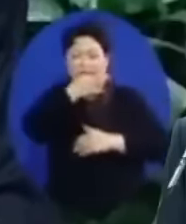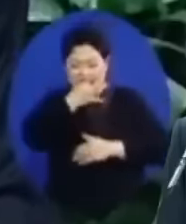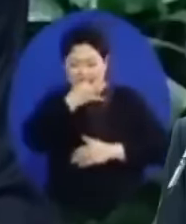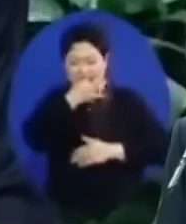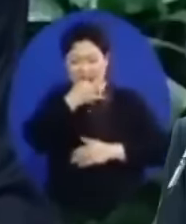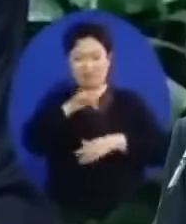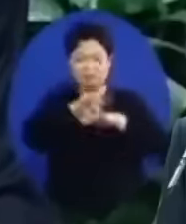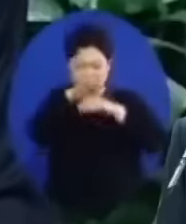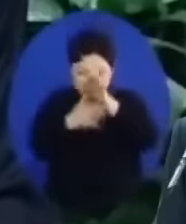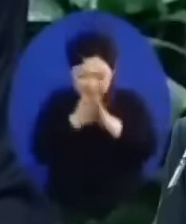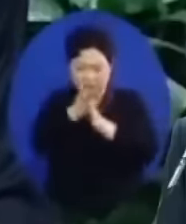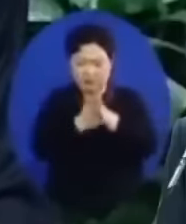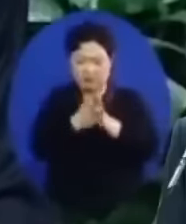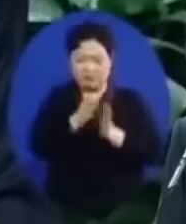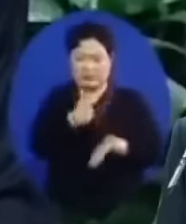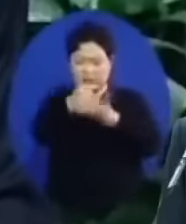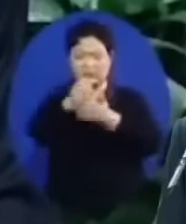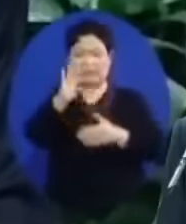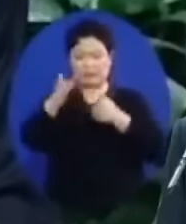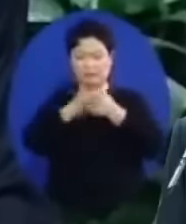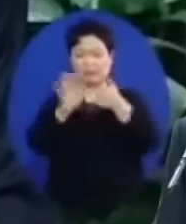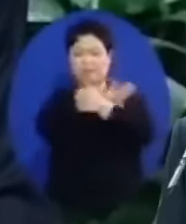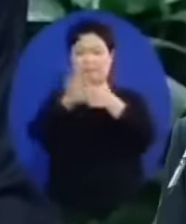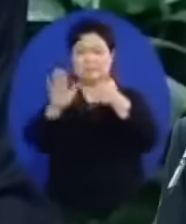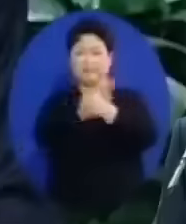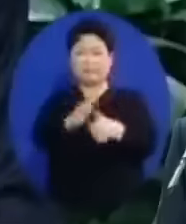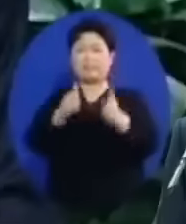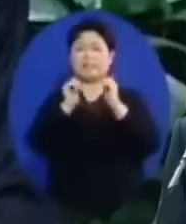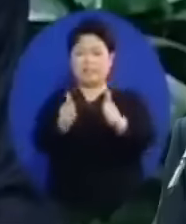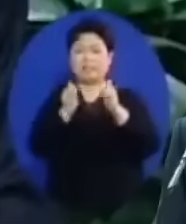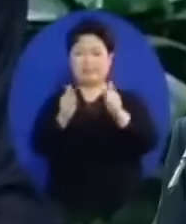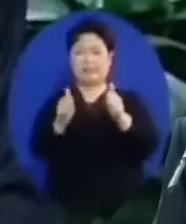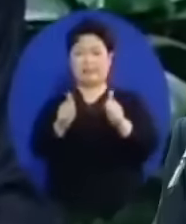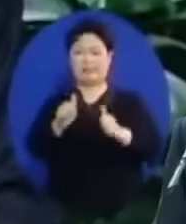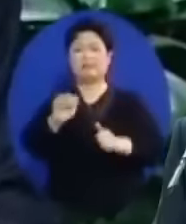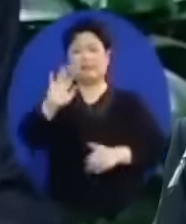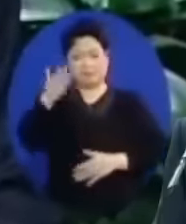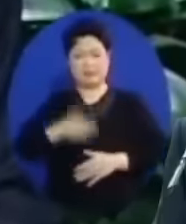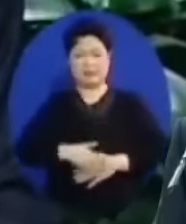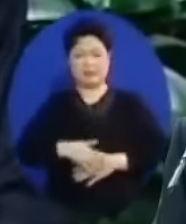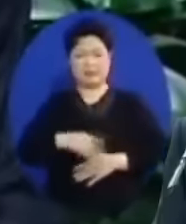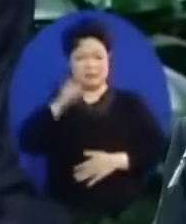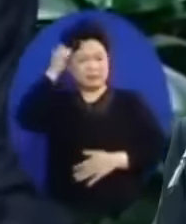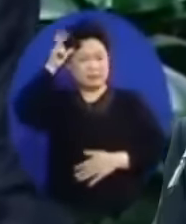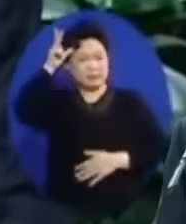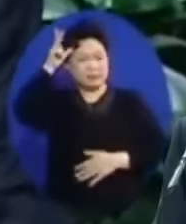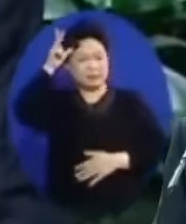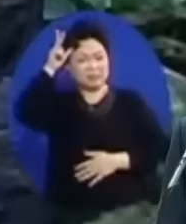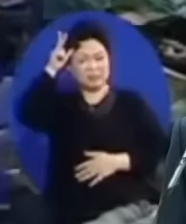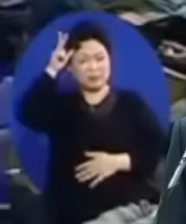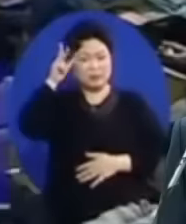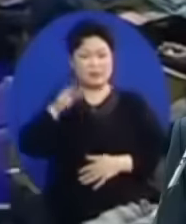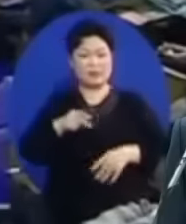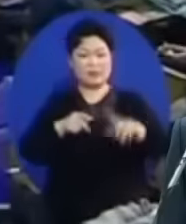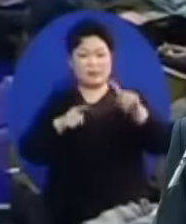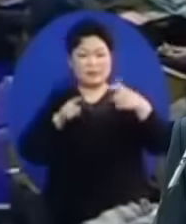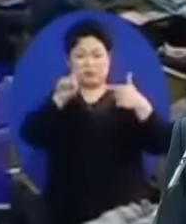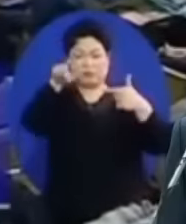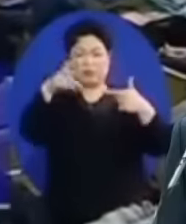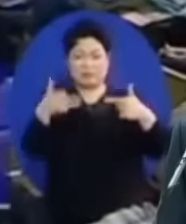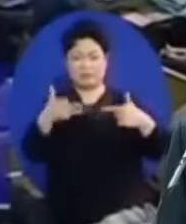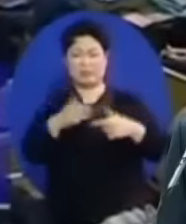우상이 되고 신이 되어서 섬기는데 심판을 안 받을 수가 없는 것입니다. 잠언서 16장 18절에 교만은 폐망의